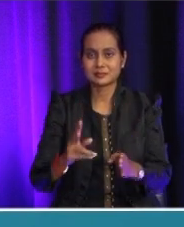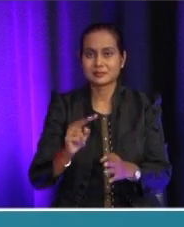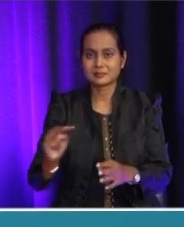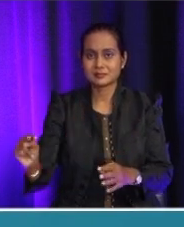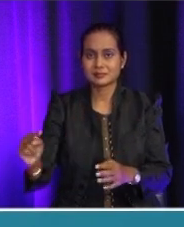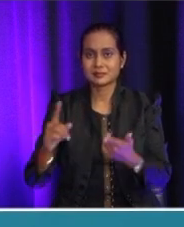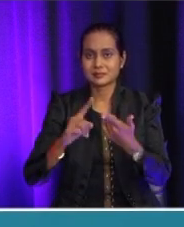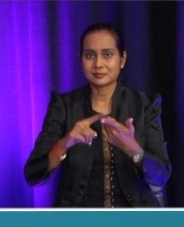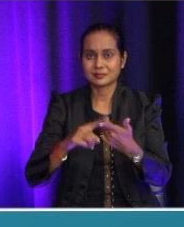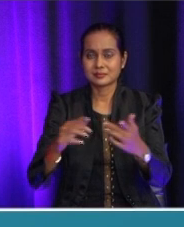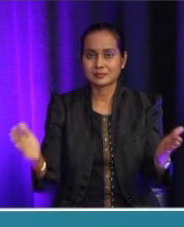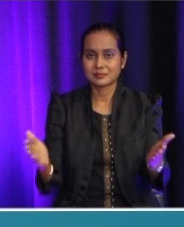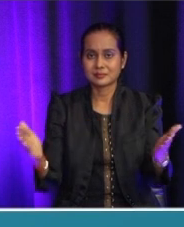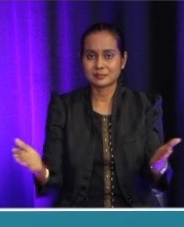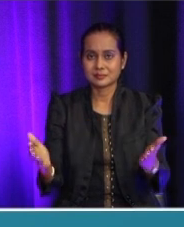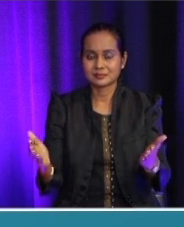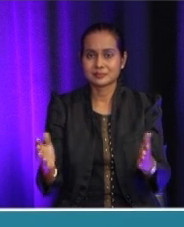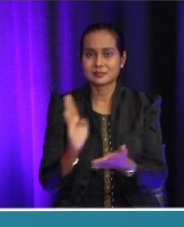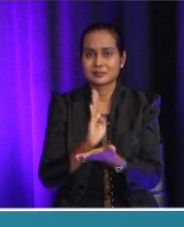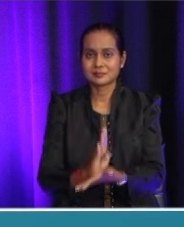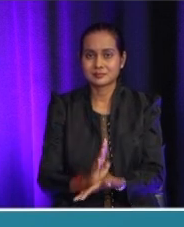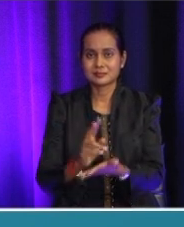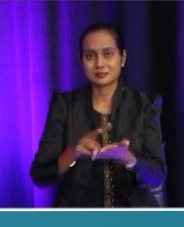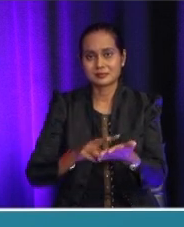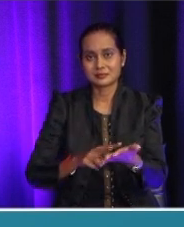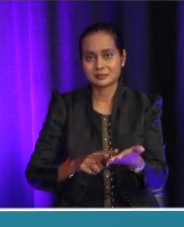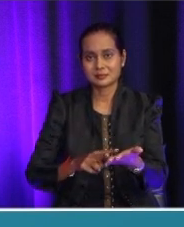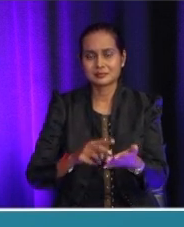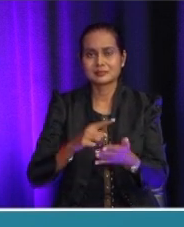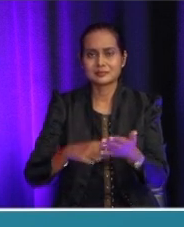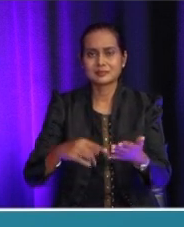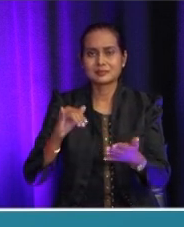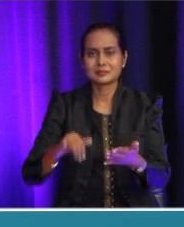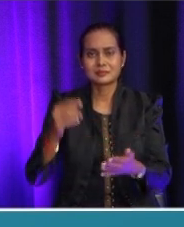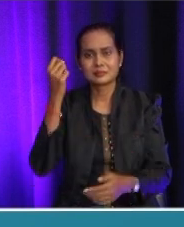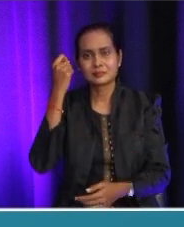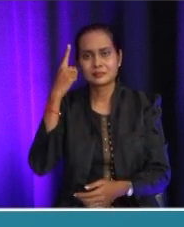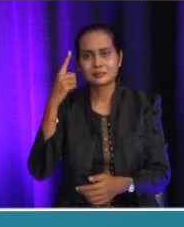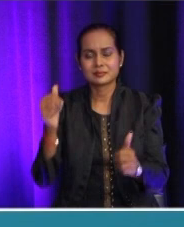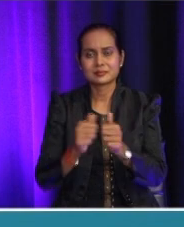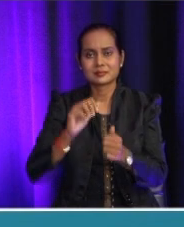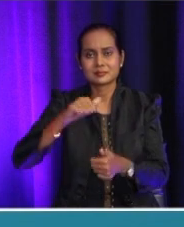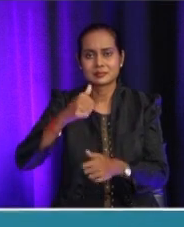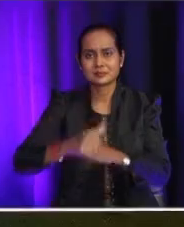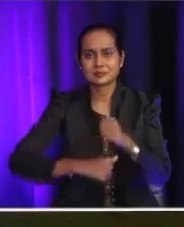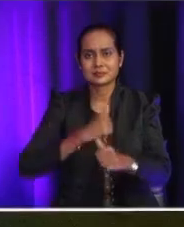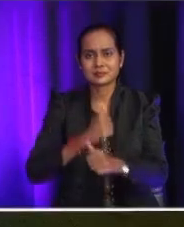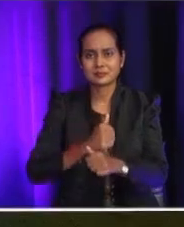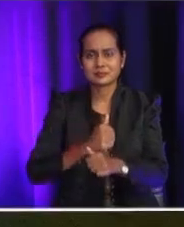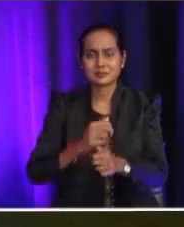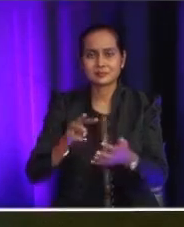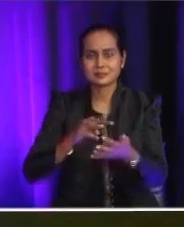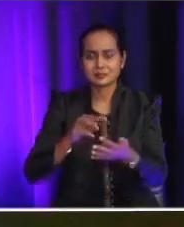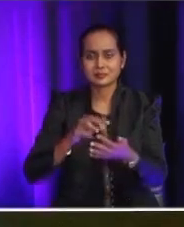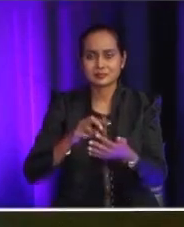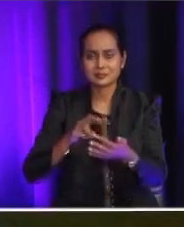kedua memupuk budaya membaca. Okey. Okey, apa yang Akmal faham ya dekat membaca kebangsaan? Ha, kalau dekat